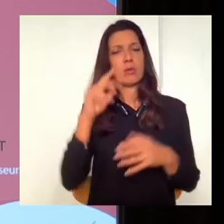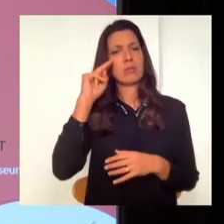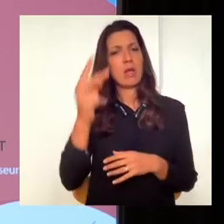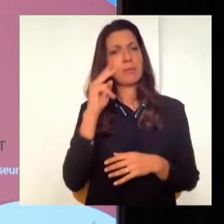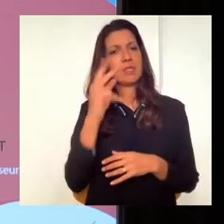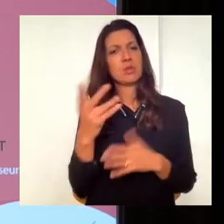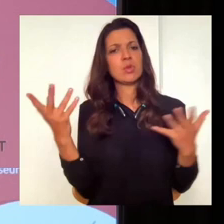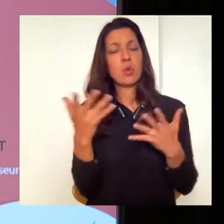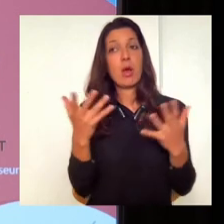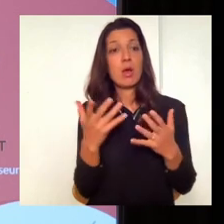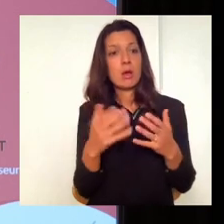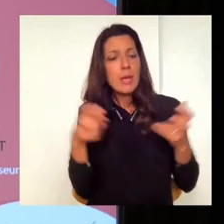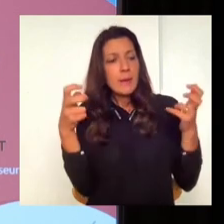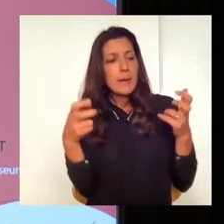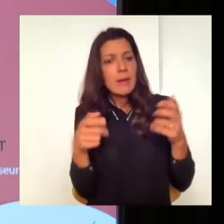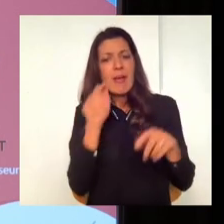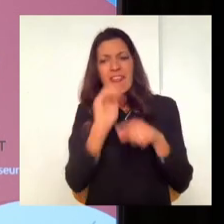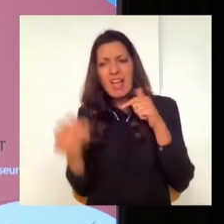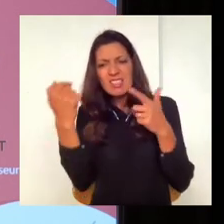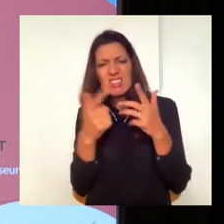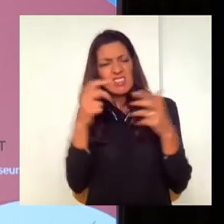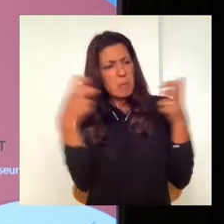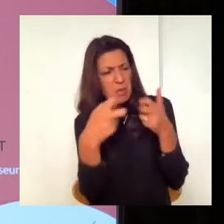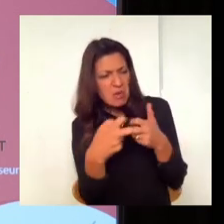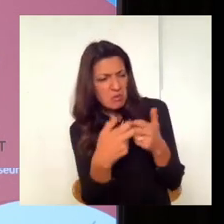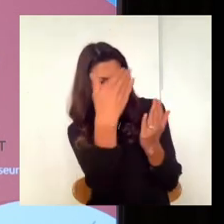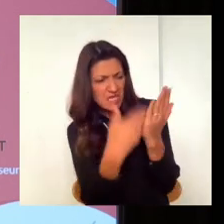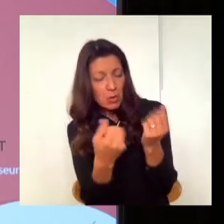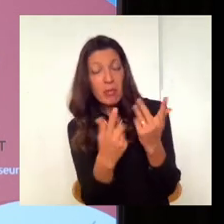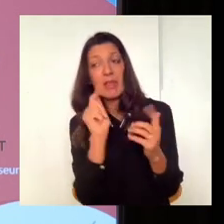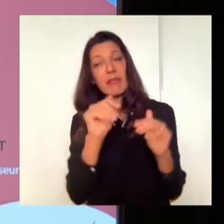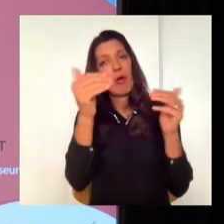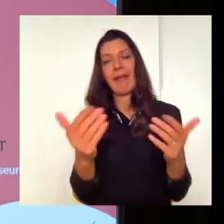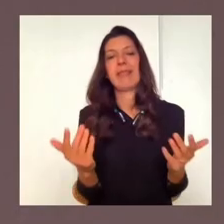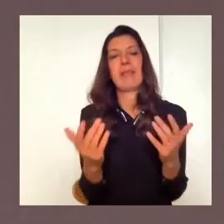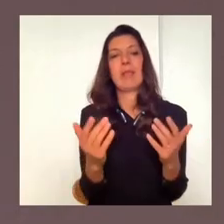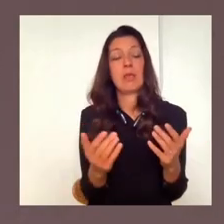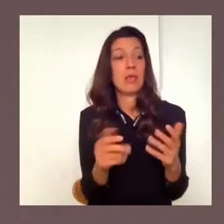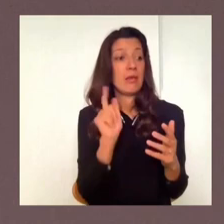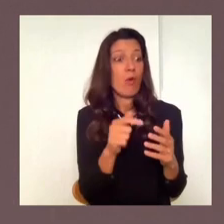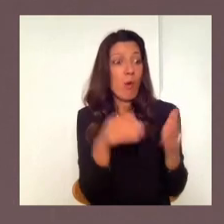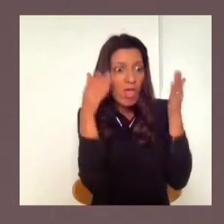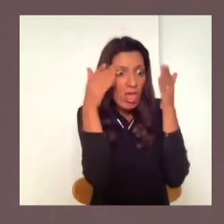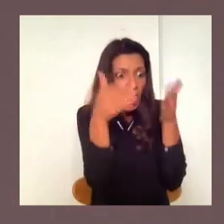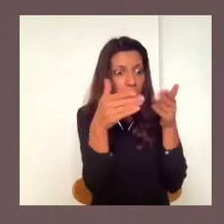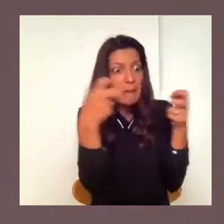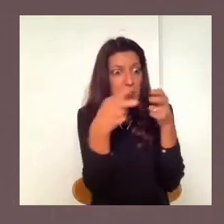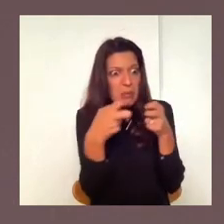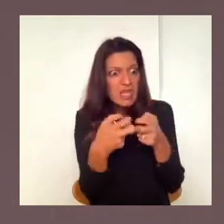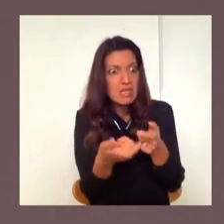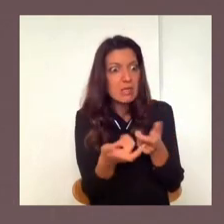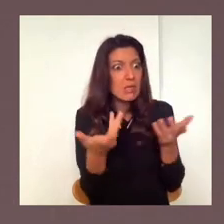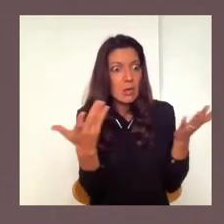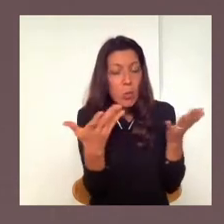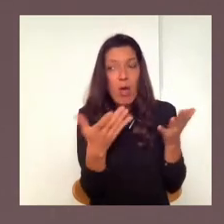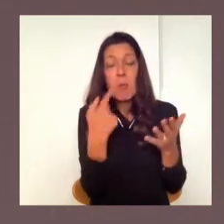regarder combien coûtent les choses pour faire les choses. Il faudrait arrêter de regarder combien coûte tel ou tel